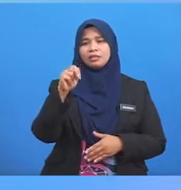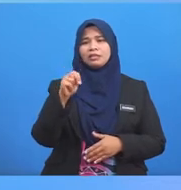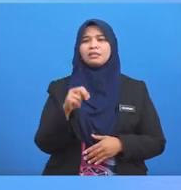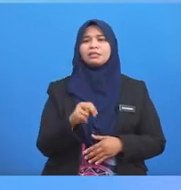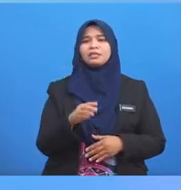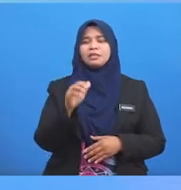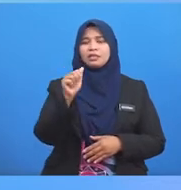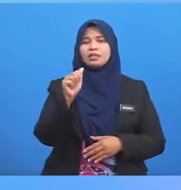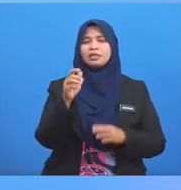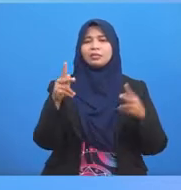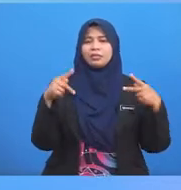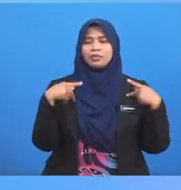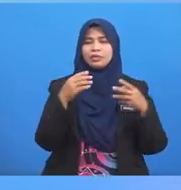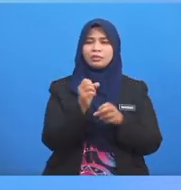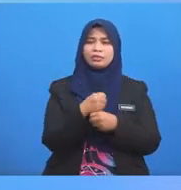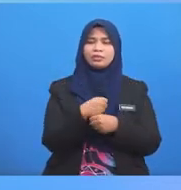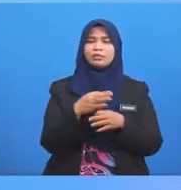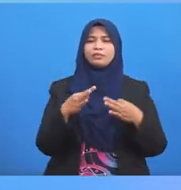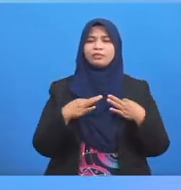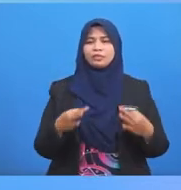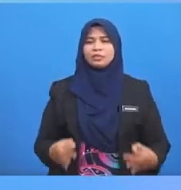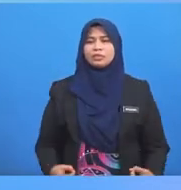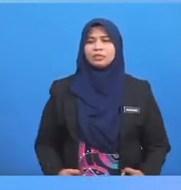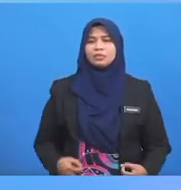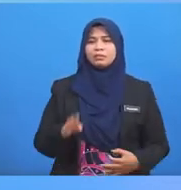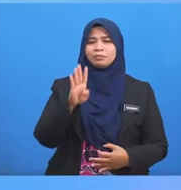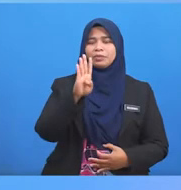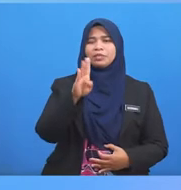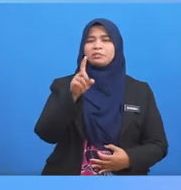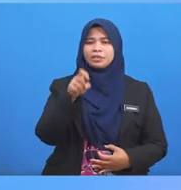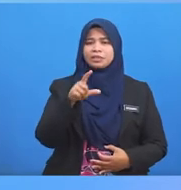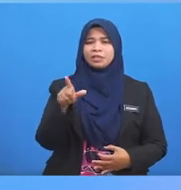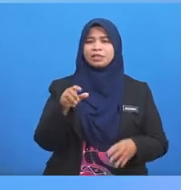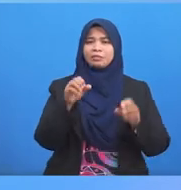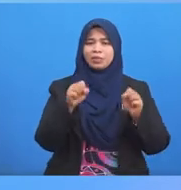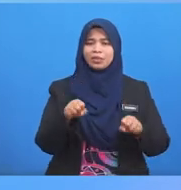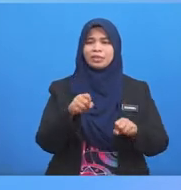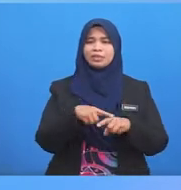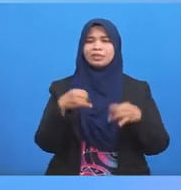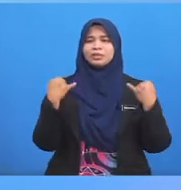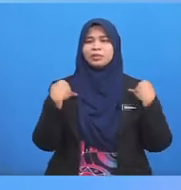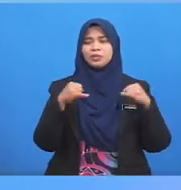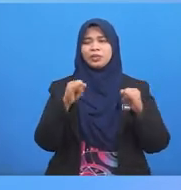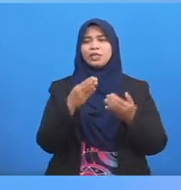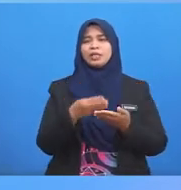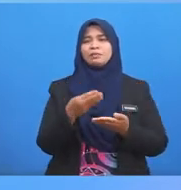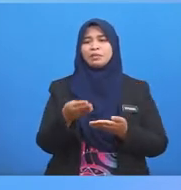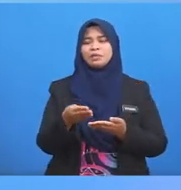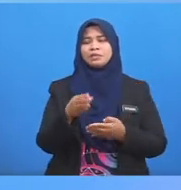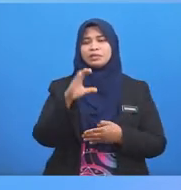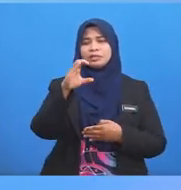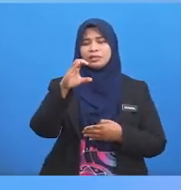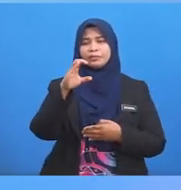bentuk fizikal. B. Mestilah boleh dijual beli.